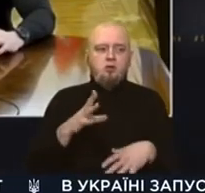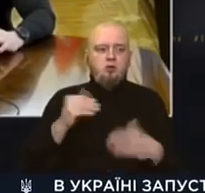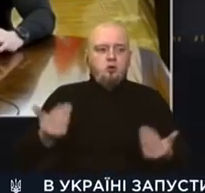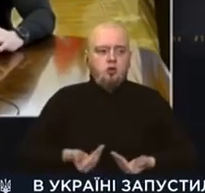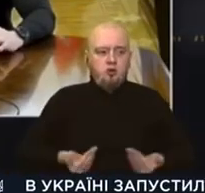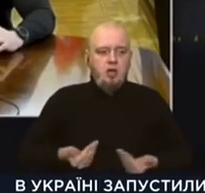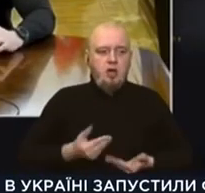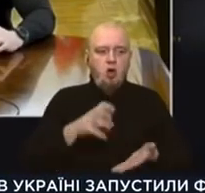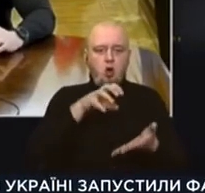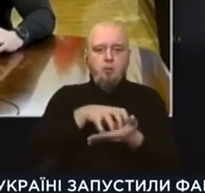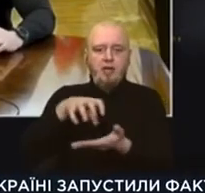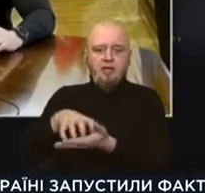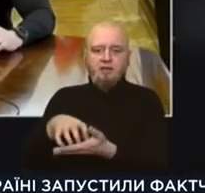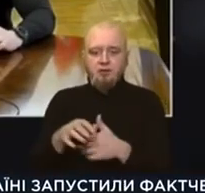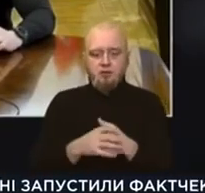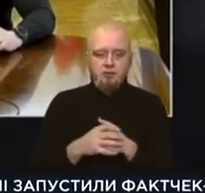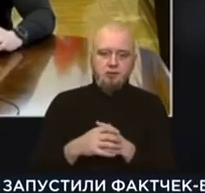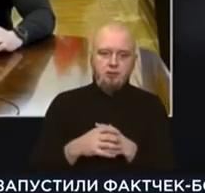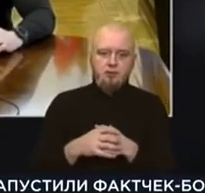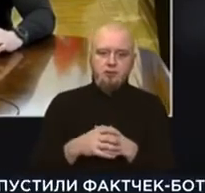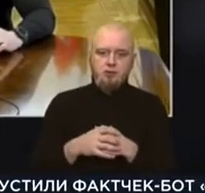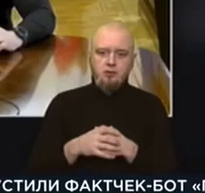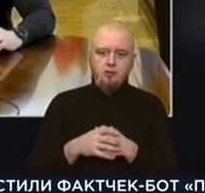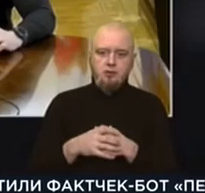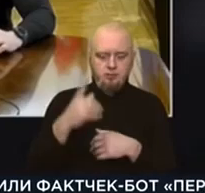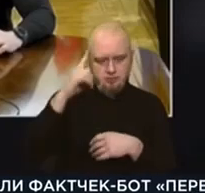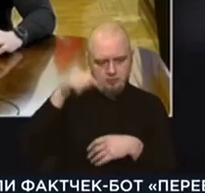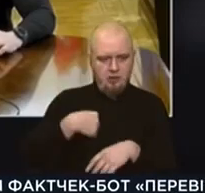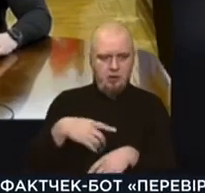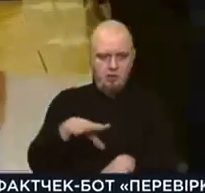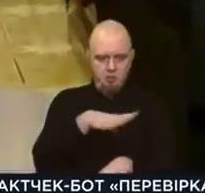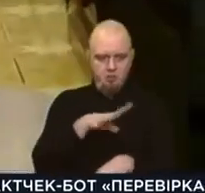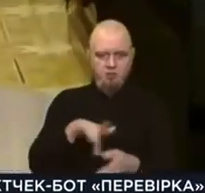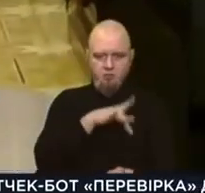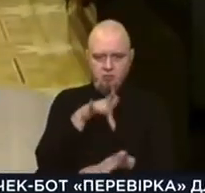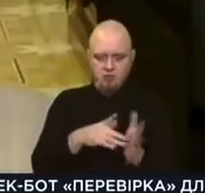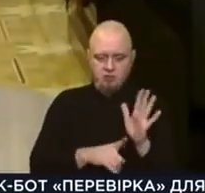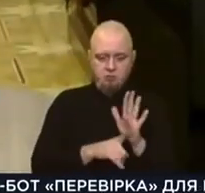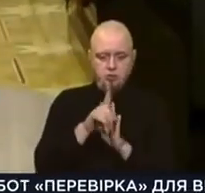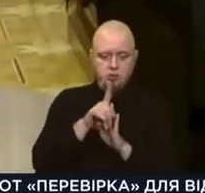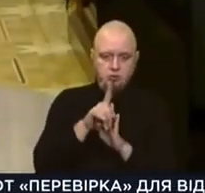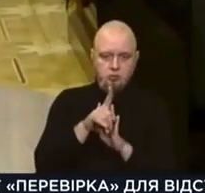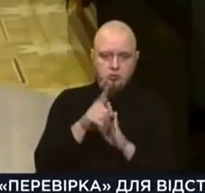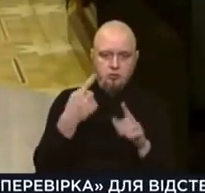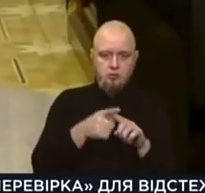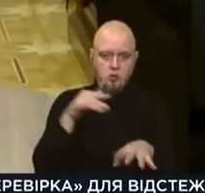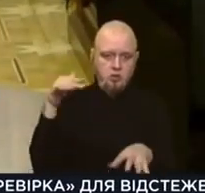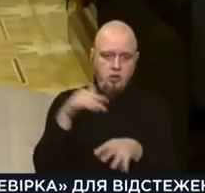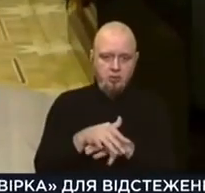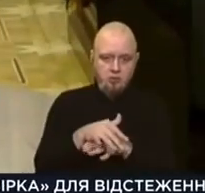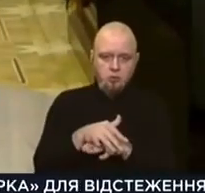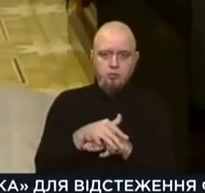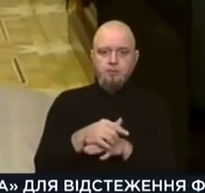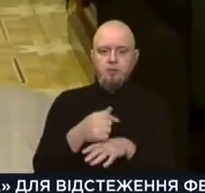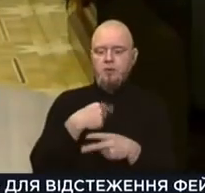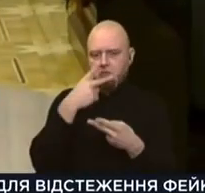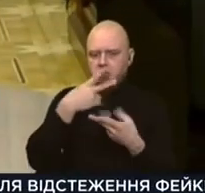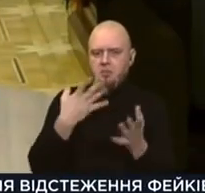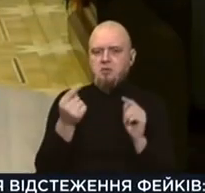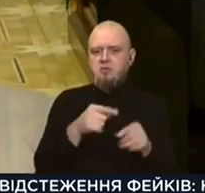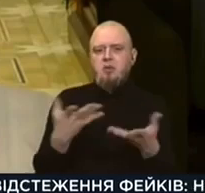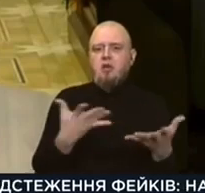соціальних об'єктів? Кстати, я був у місті з початку цього нападу. Я не бачив